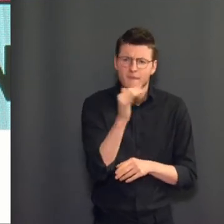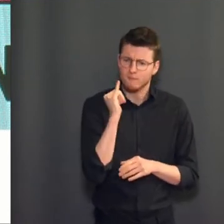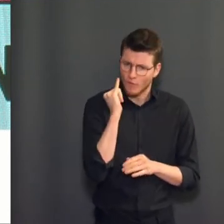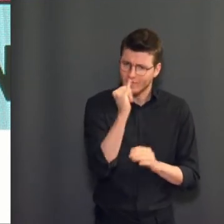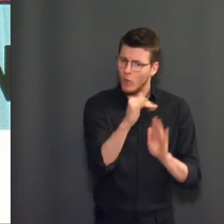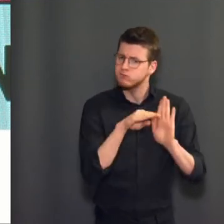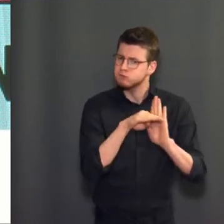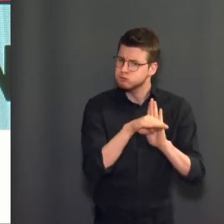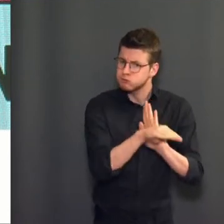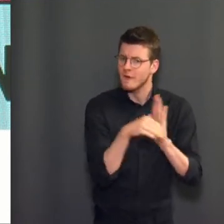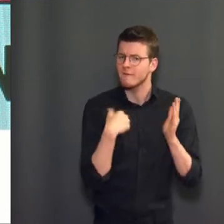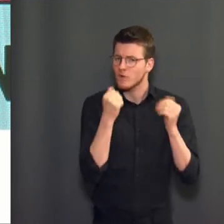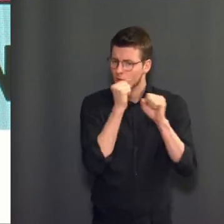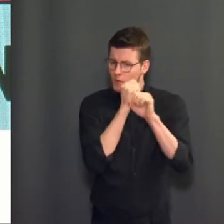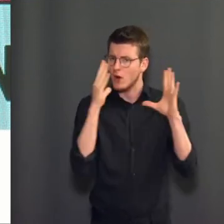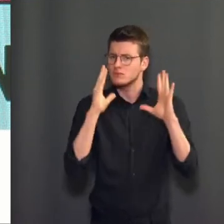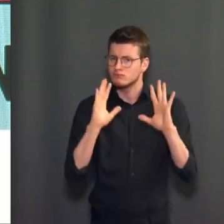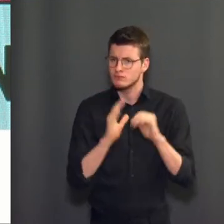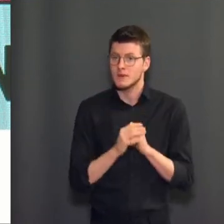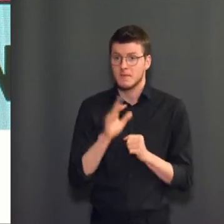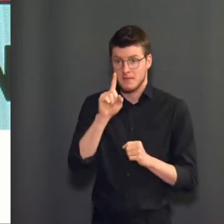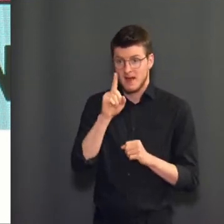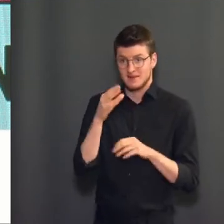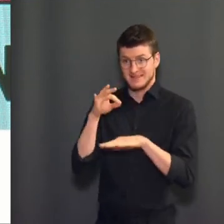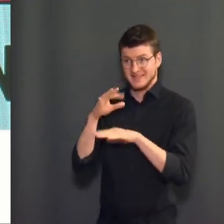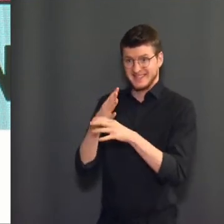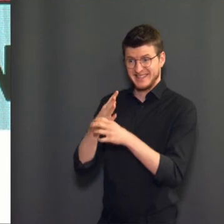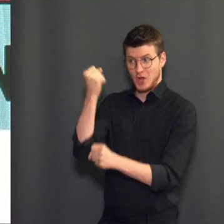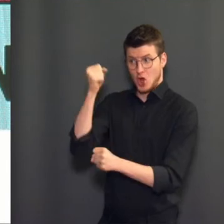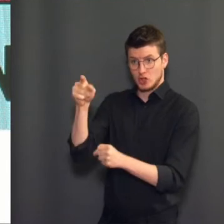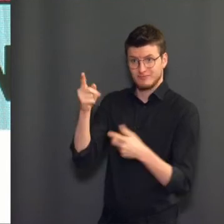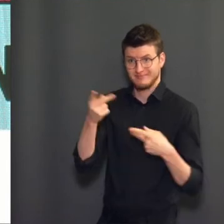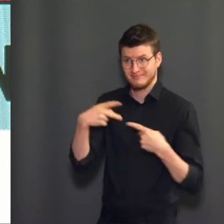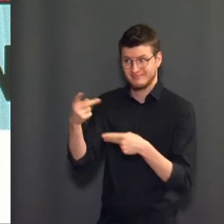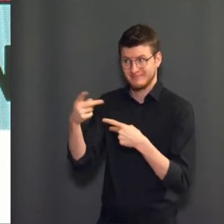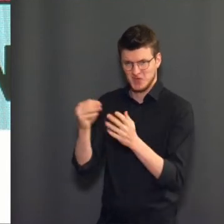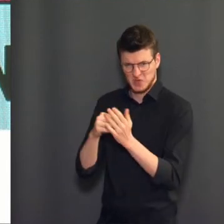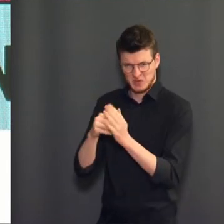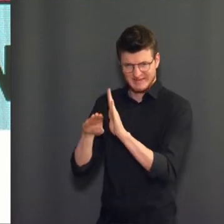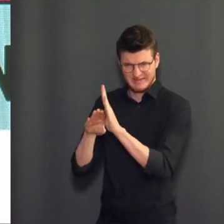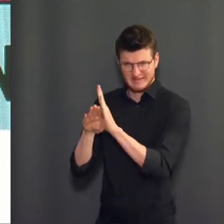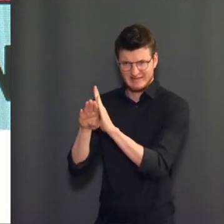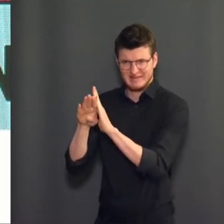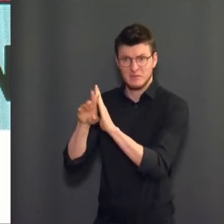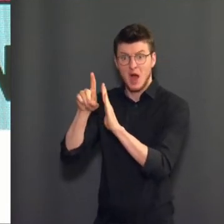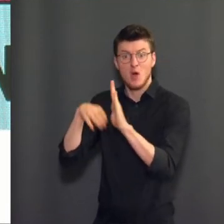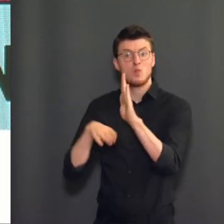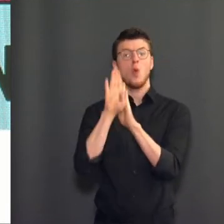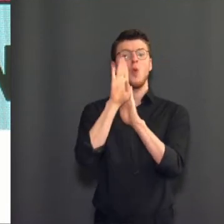De ziekenhuisopnames blijven wel nog toenemen, maar het tempo vertraagt.